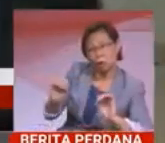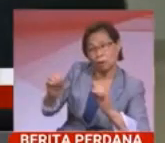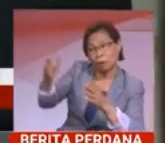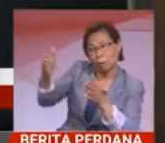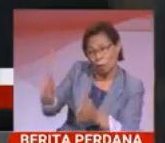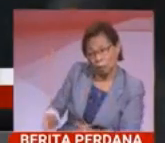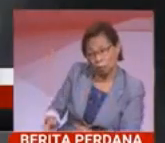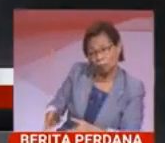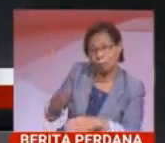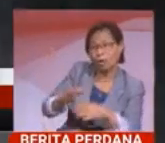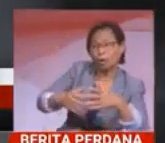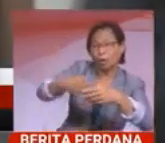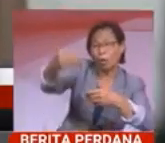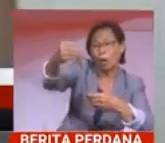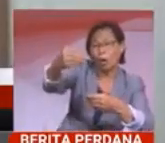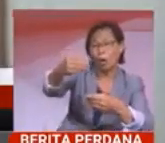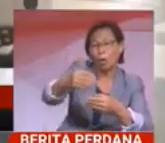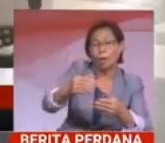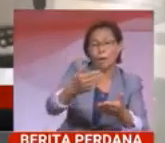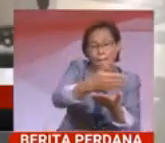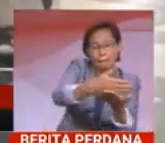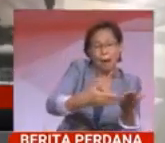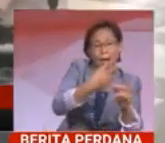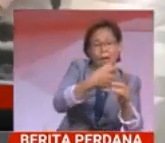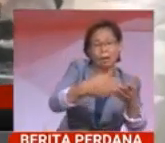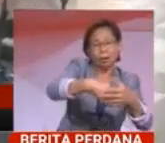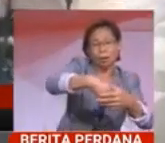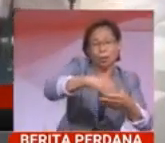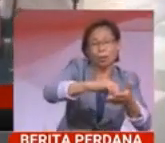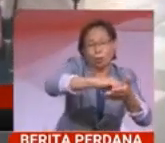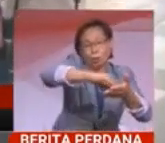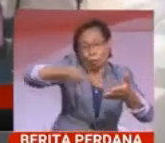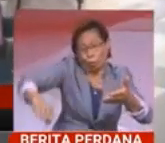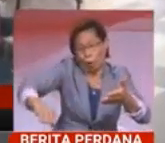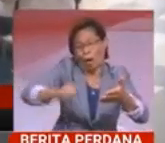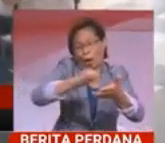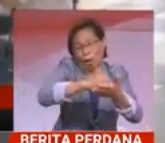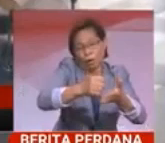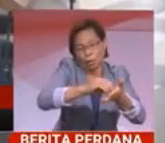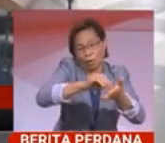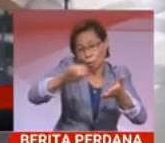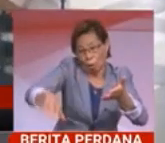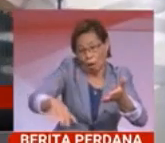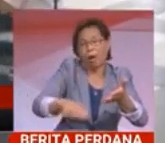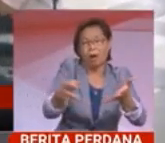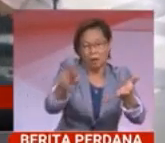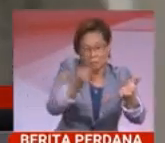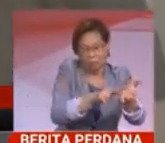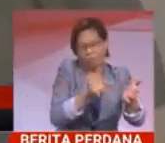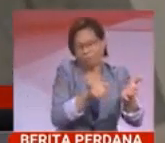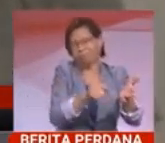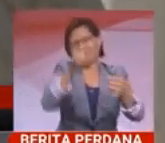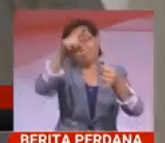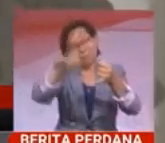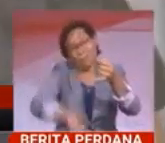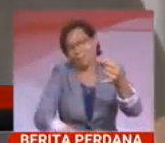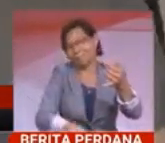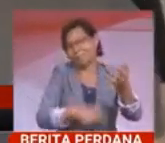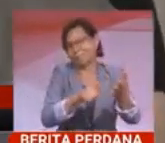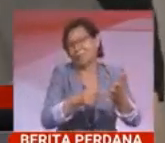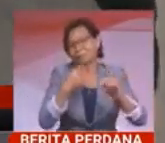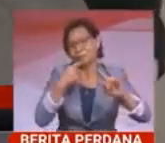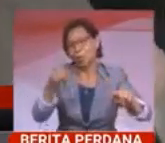pihak yang meminta mengeluarkan bahagia tertentu dari laporan audit itu berarti laporan tersebut adalah yang terakhir